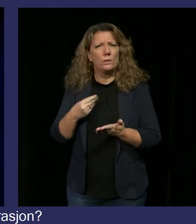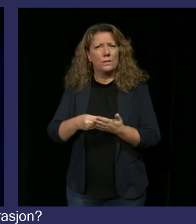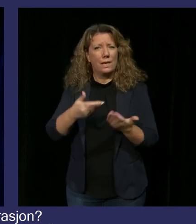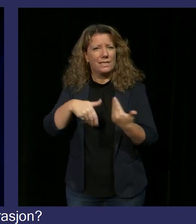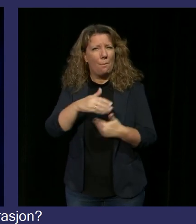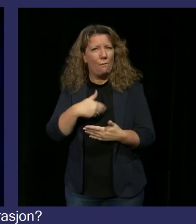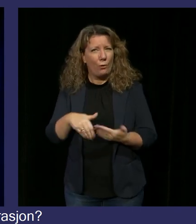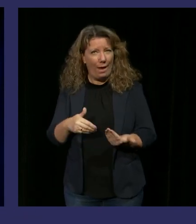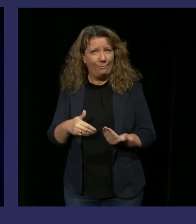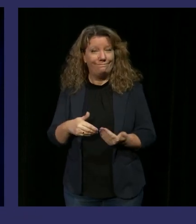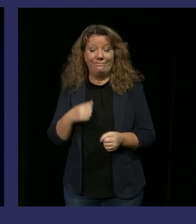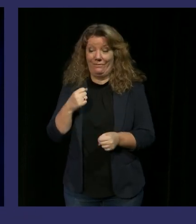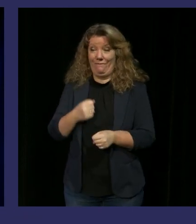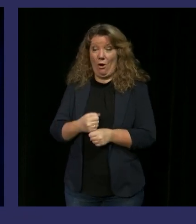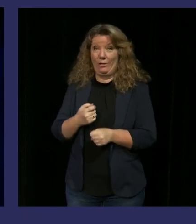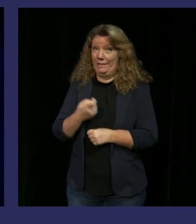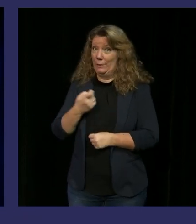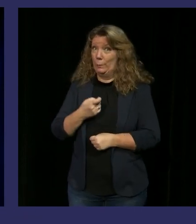har regnet på.